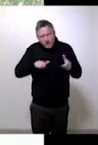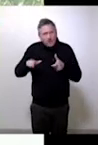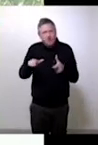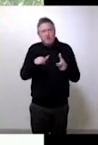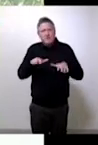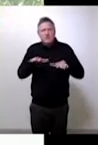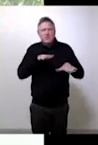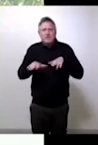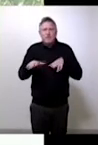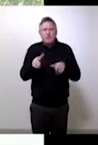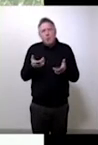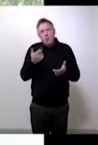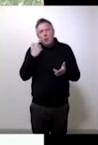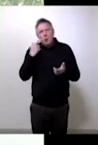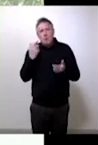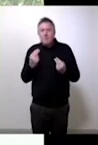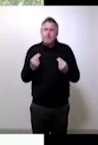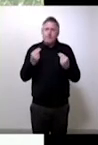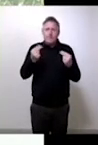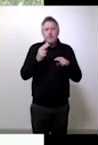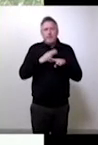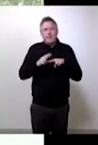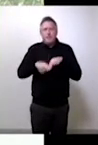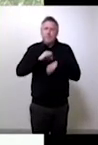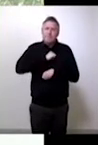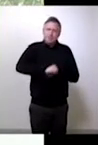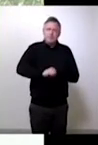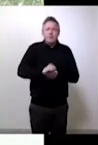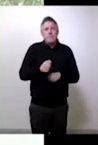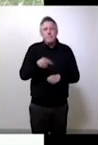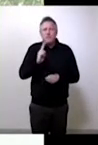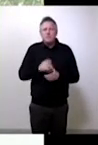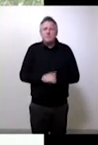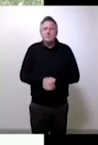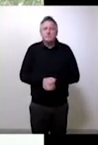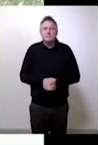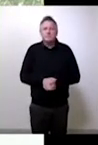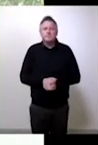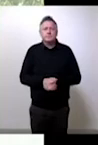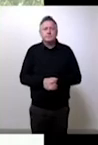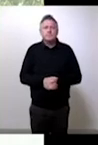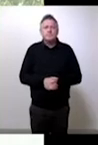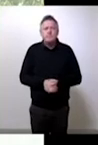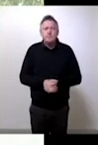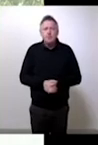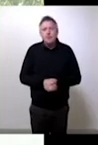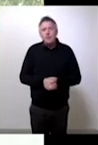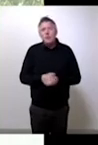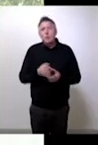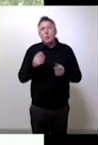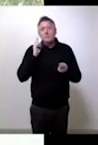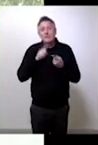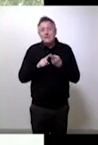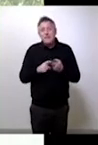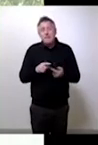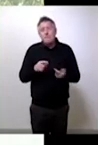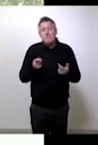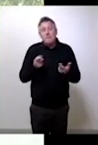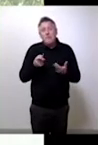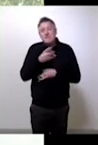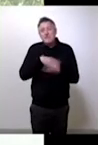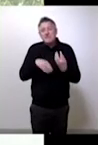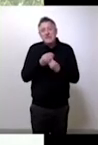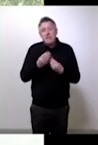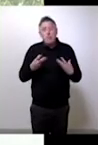plus ambitieux et plus percutant. On a aussi cet objectif, on le disait tout à l'heure, de mixité de public dans tous les